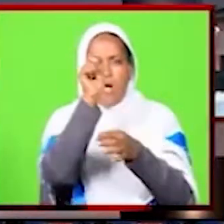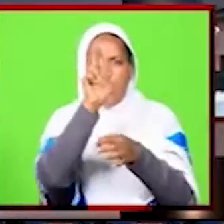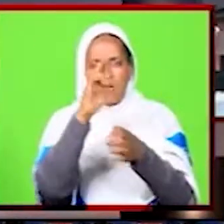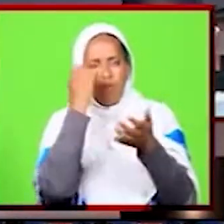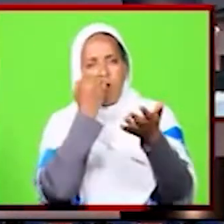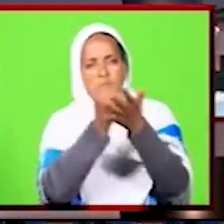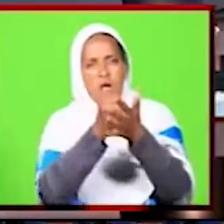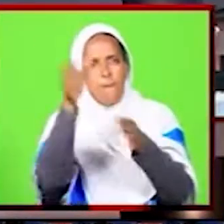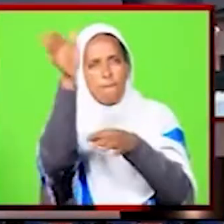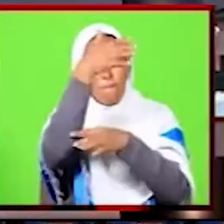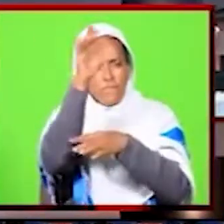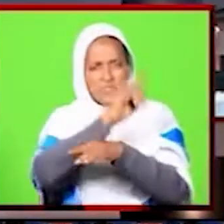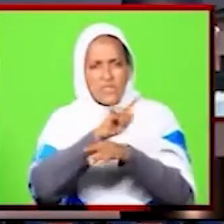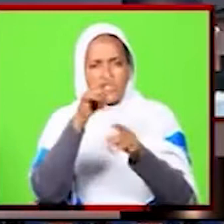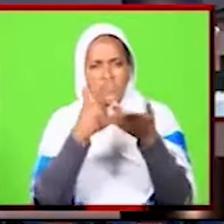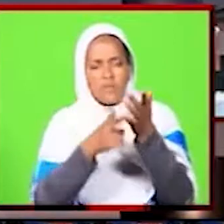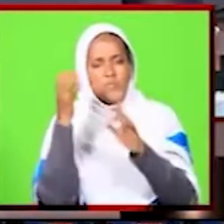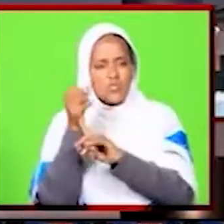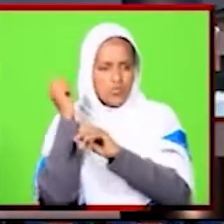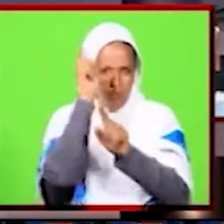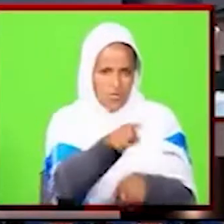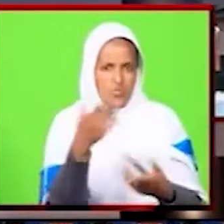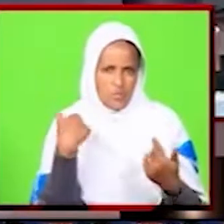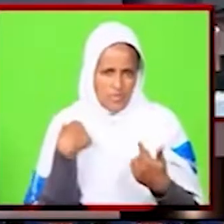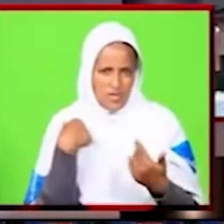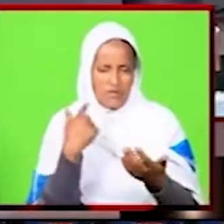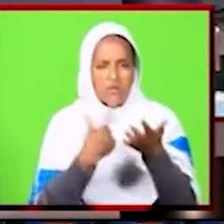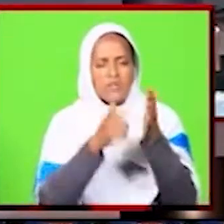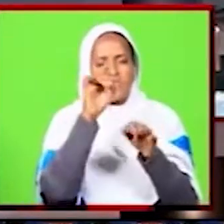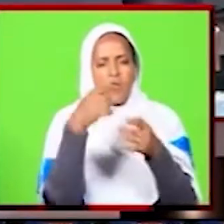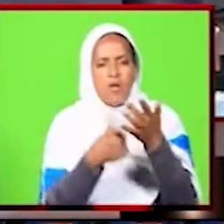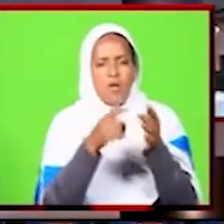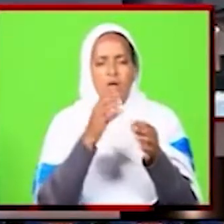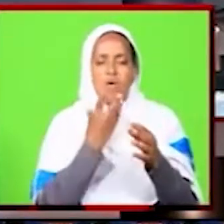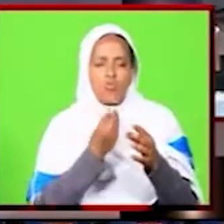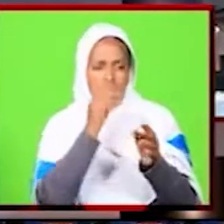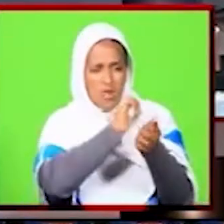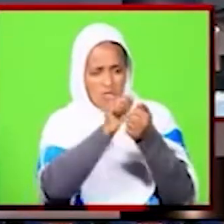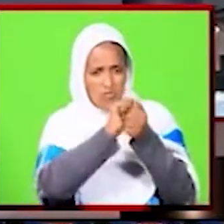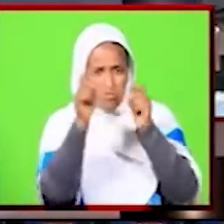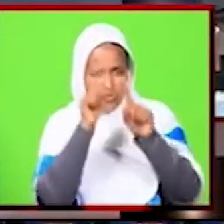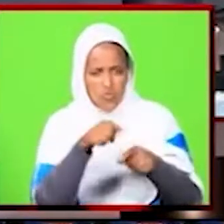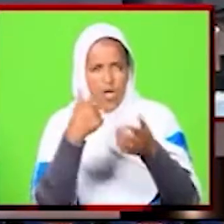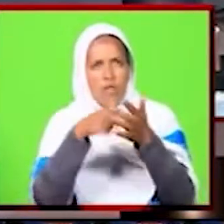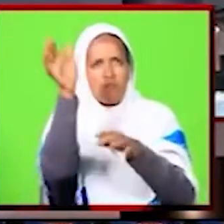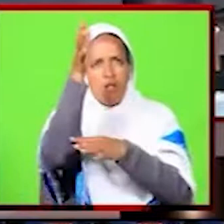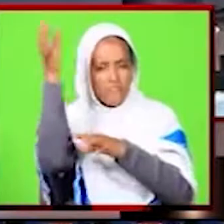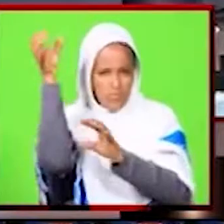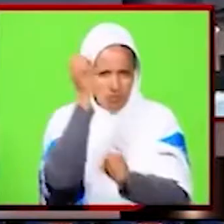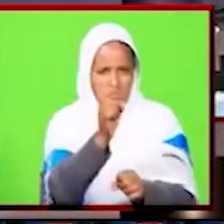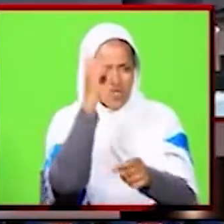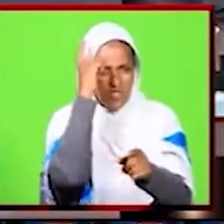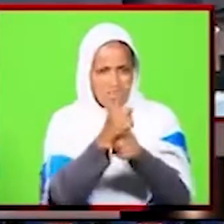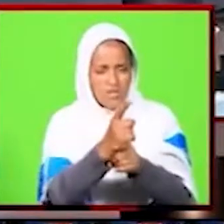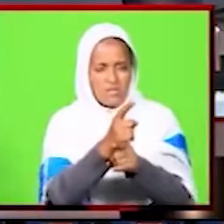ነው አርማቸው የሚበር ንስር አይነት አድርገው ያን ይዘው ነበር የሚሄዱ። ሮማውያን አይሁድን ሊያጠፉ ሲመጡ ያን አርማ ይዘው ነው